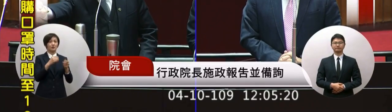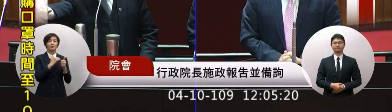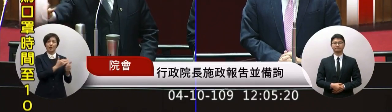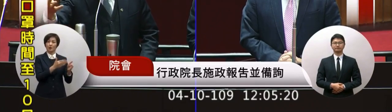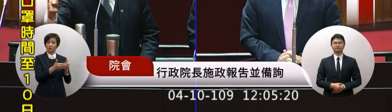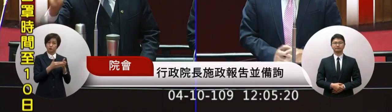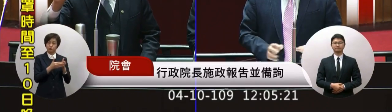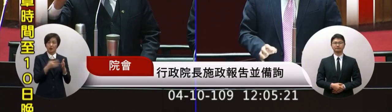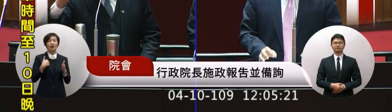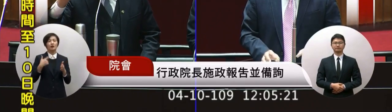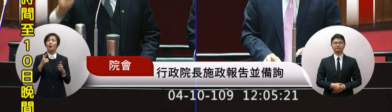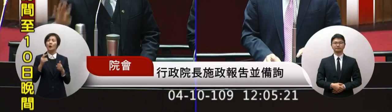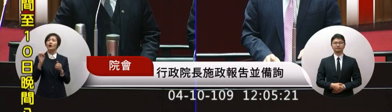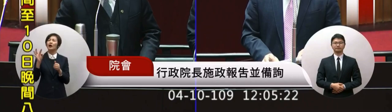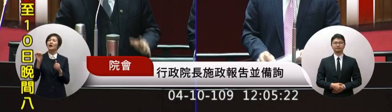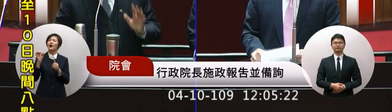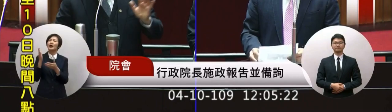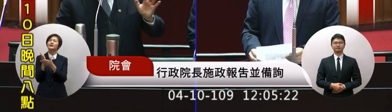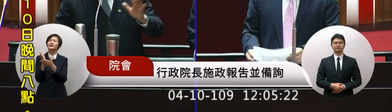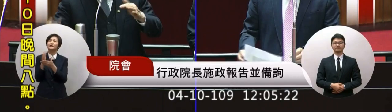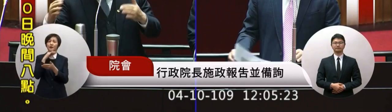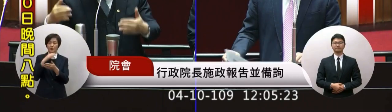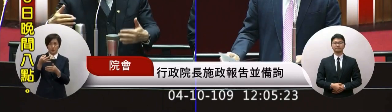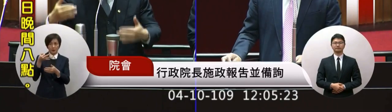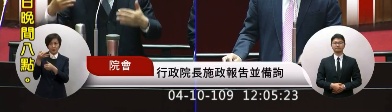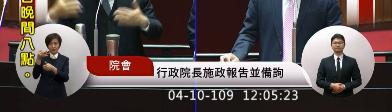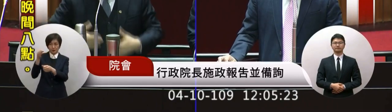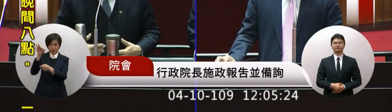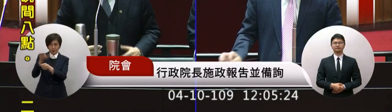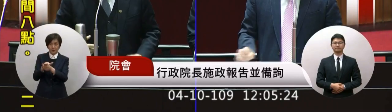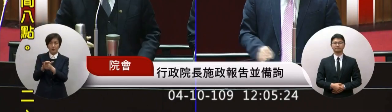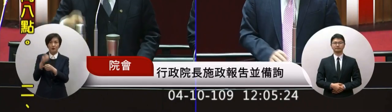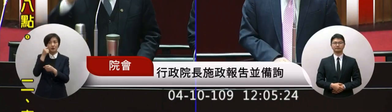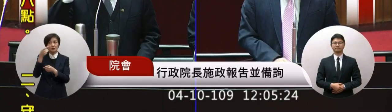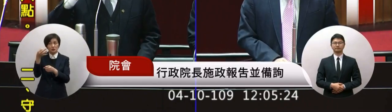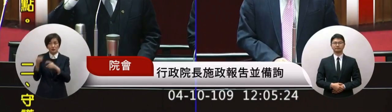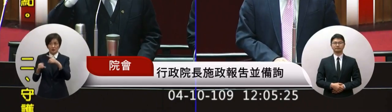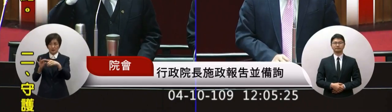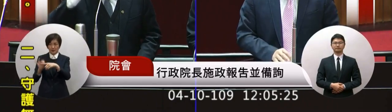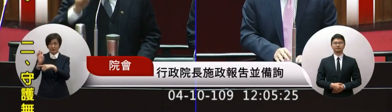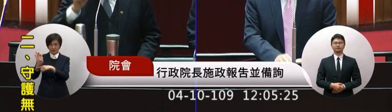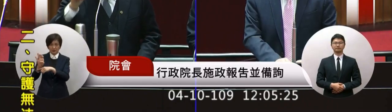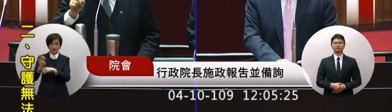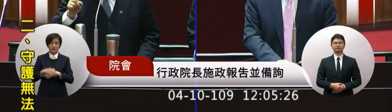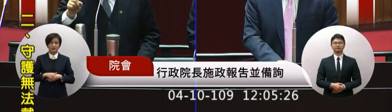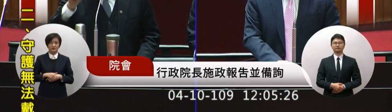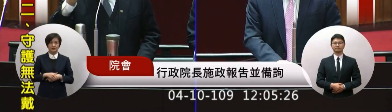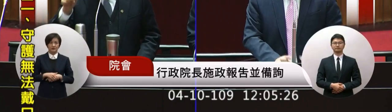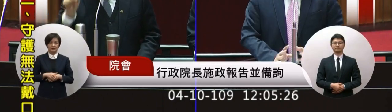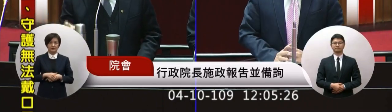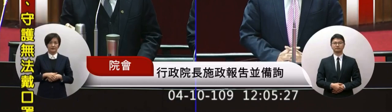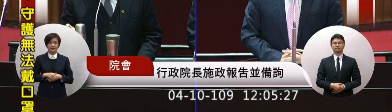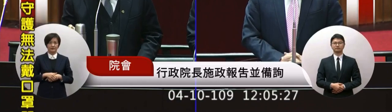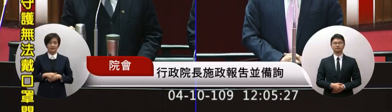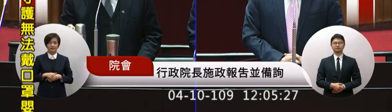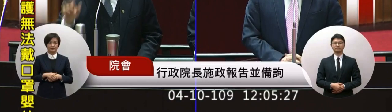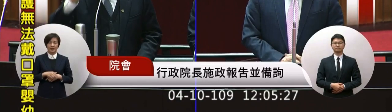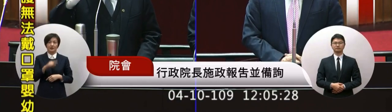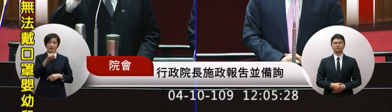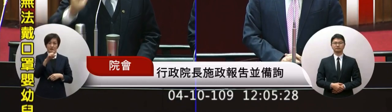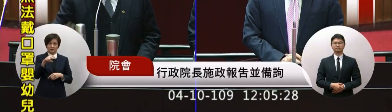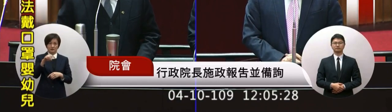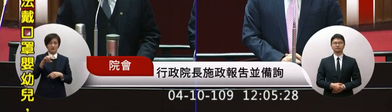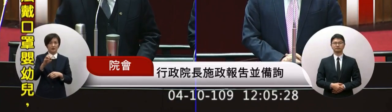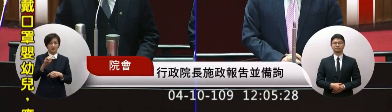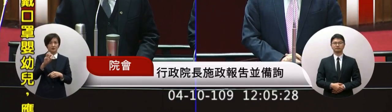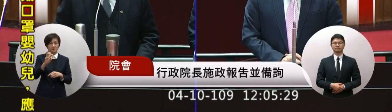给你补贴40%薪水、 okay. 所以这一些全部加起来高达1035亿都